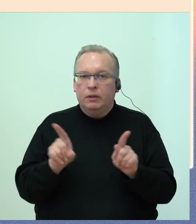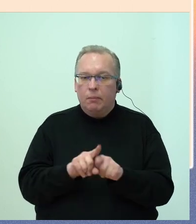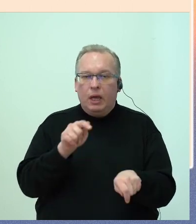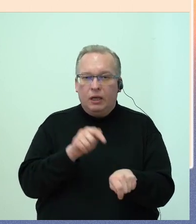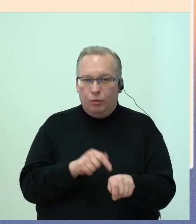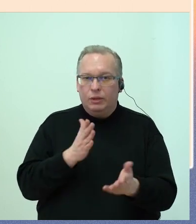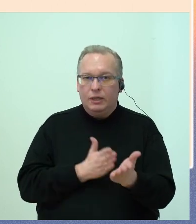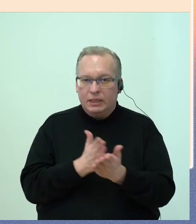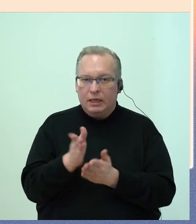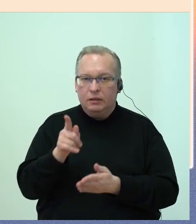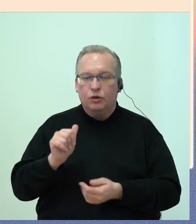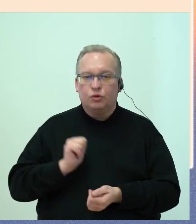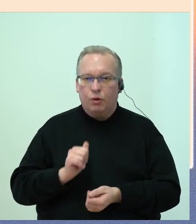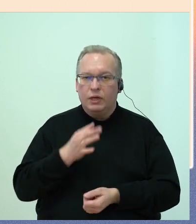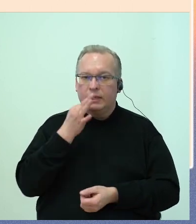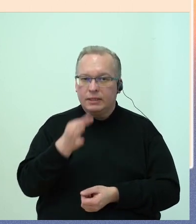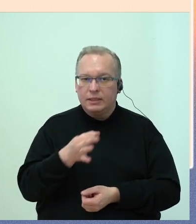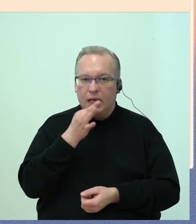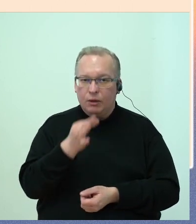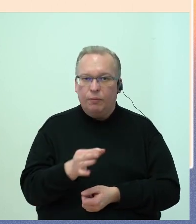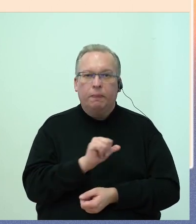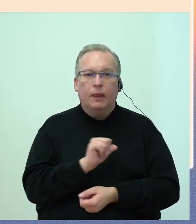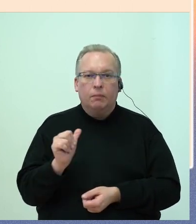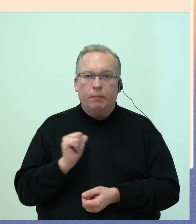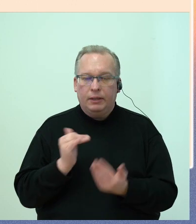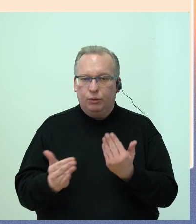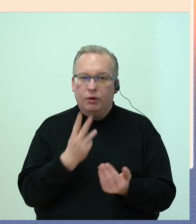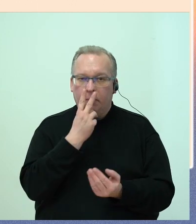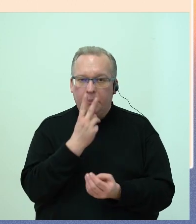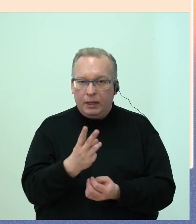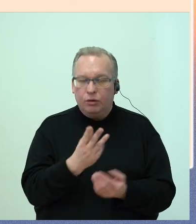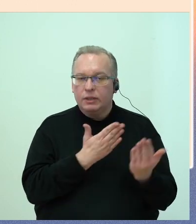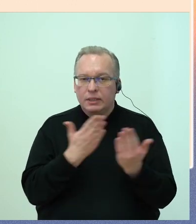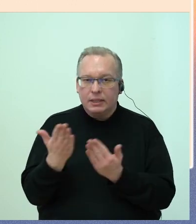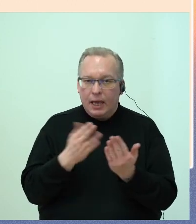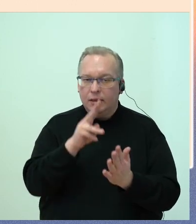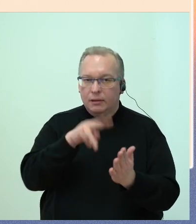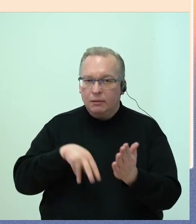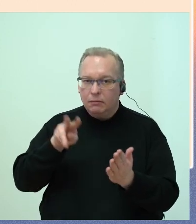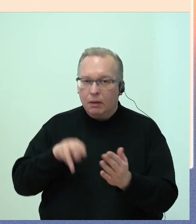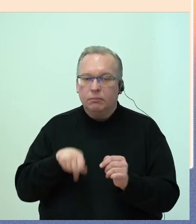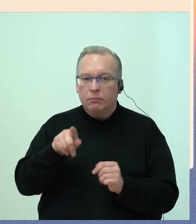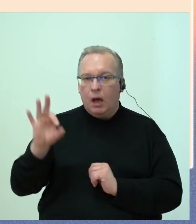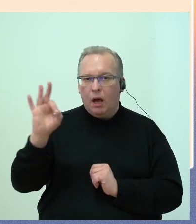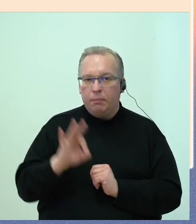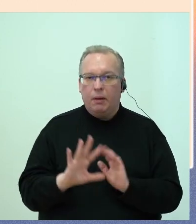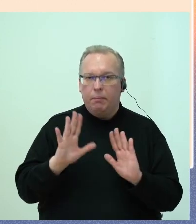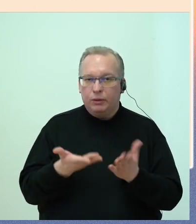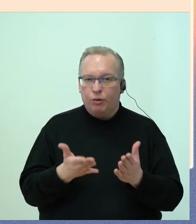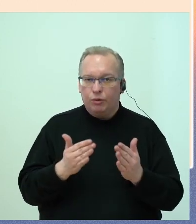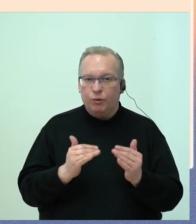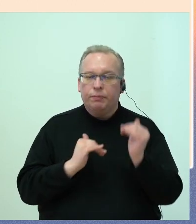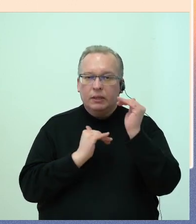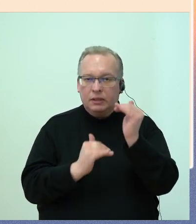sritis, kur žmonės liudija, ar ne, kad, na ir patys turbūt matom skaitant tiesiog žiniasklaidą, kad dažnai po bet kokius straipsnius